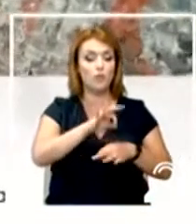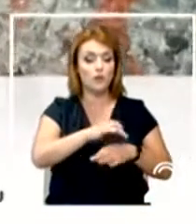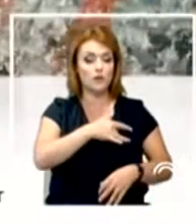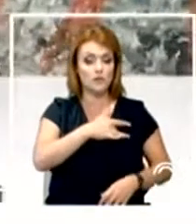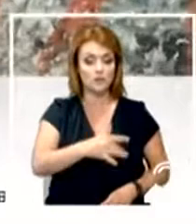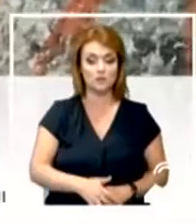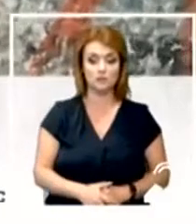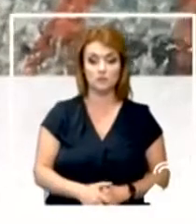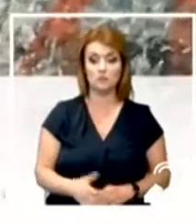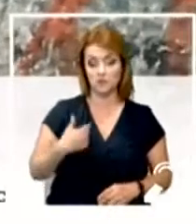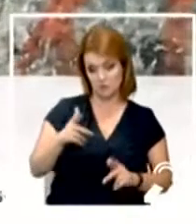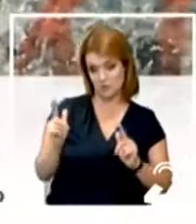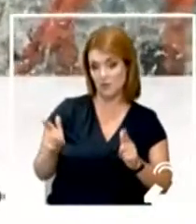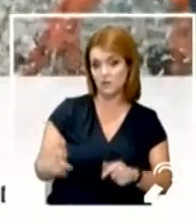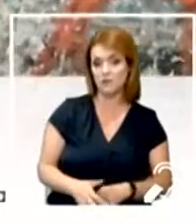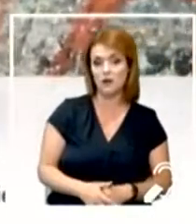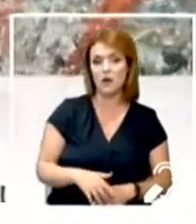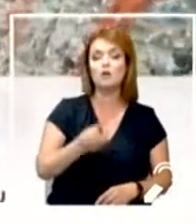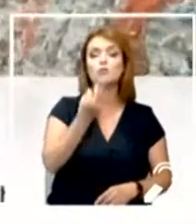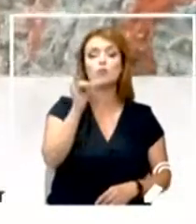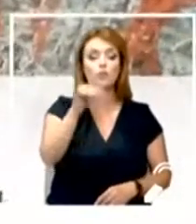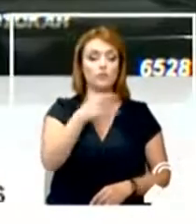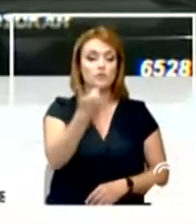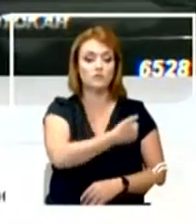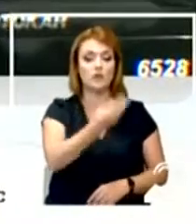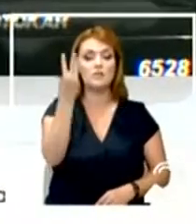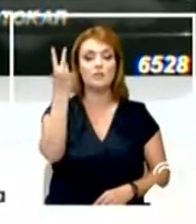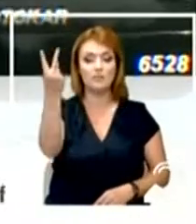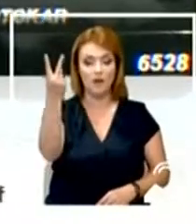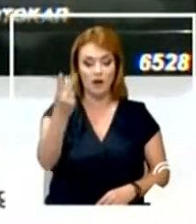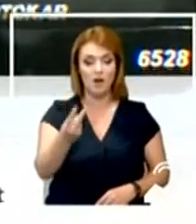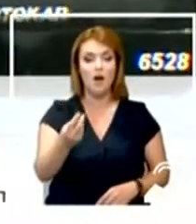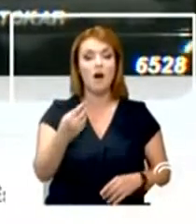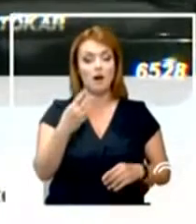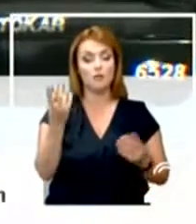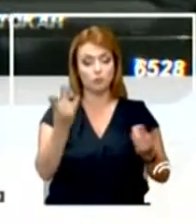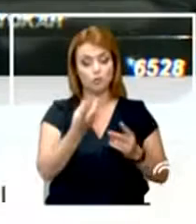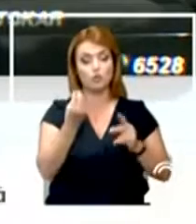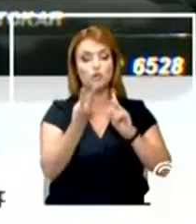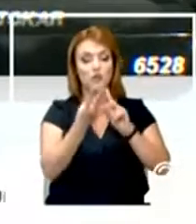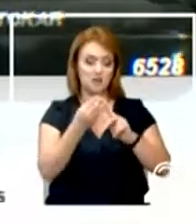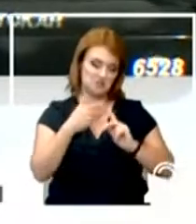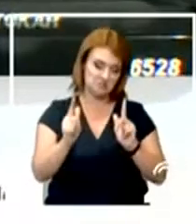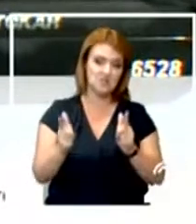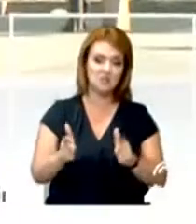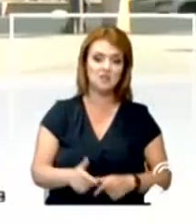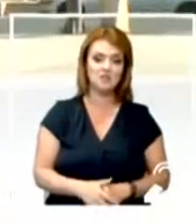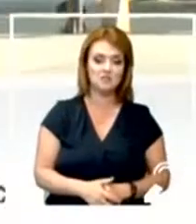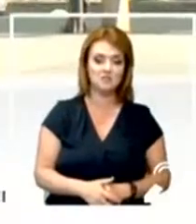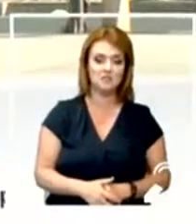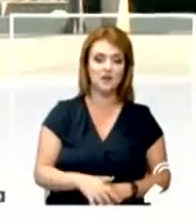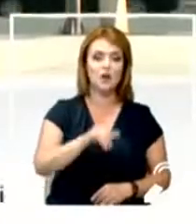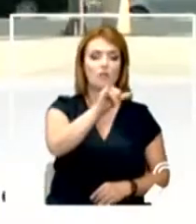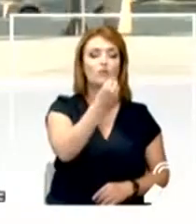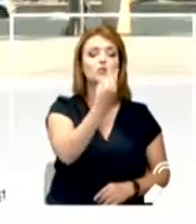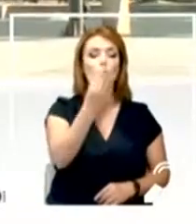de acord. Câte doze ați făcut până acum? Două. Trebuie să urmăm și a treia. COVID-ul nu am avut. Câte doze